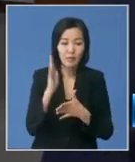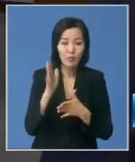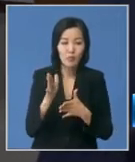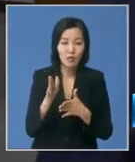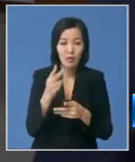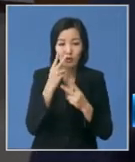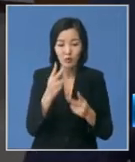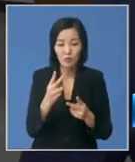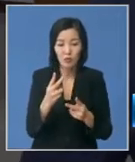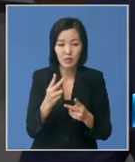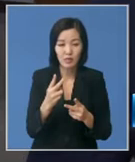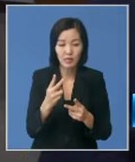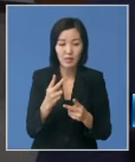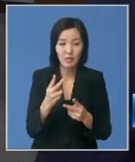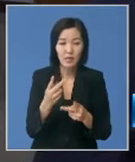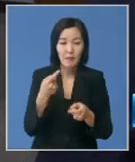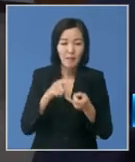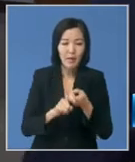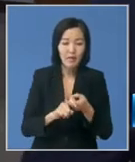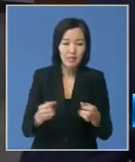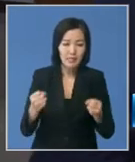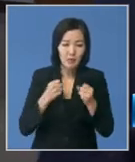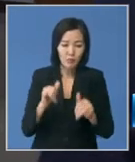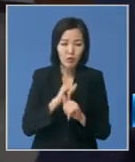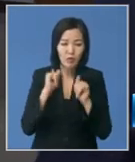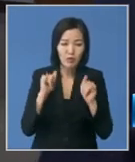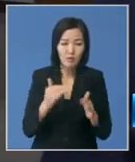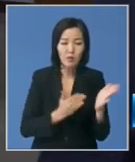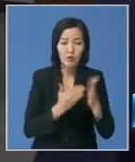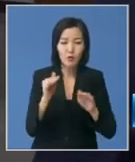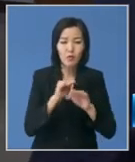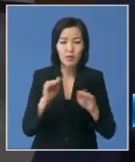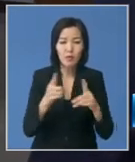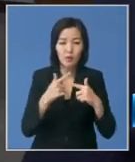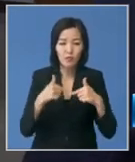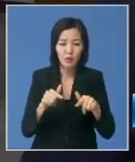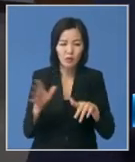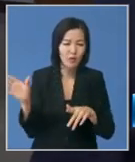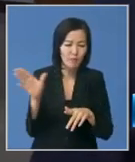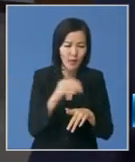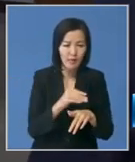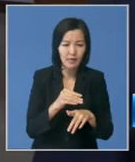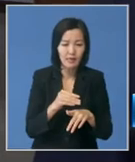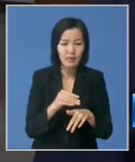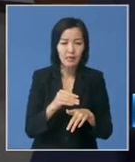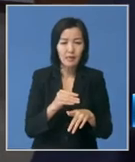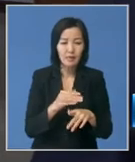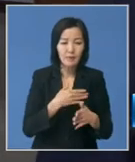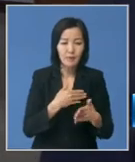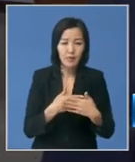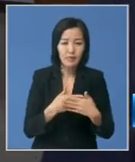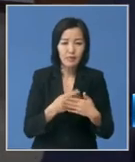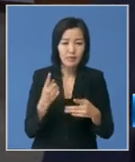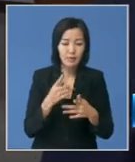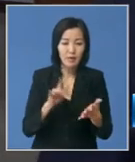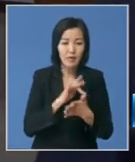деген көзқарастарын, спорттың дамуына, жоғарғы деңгей ұйымдастыруға барлығына осында бел буып, бір ғана